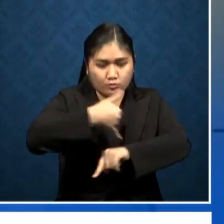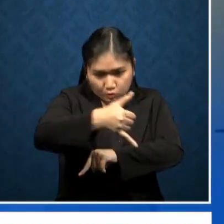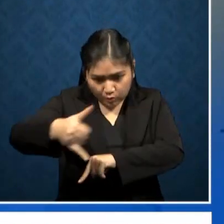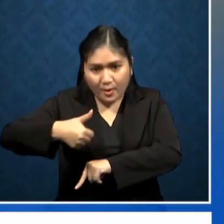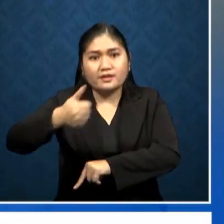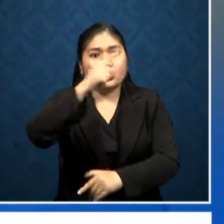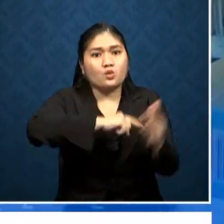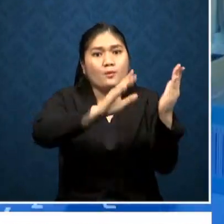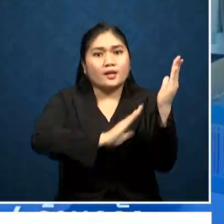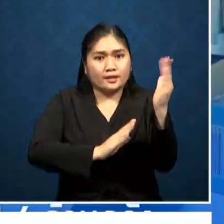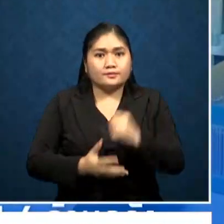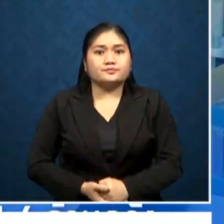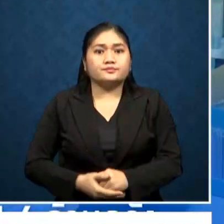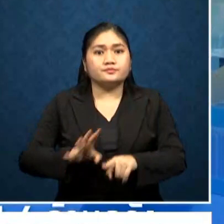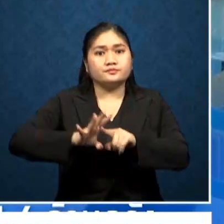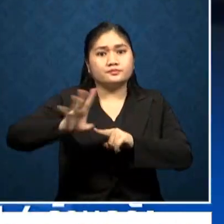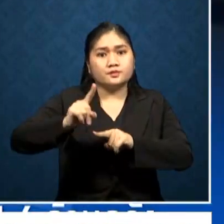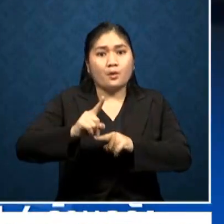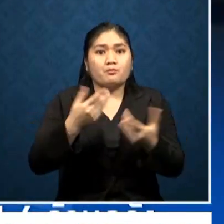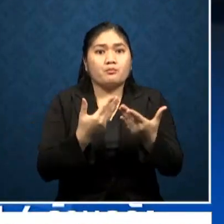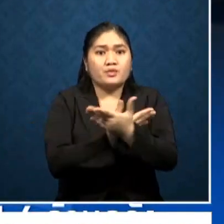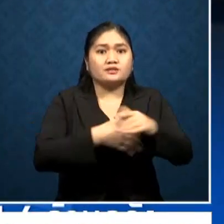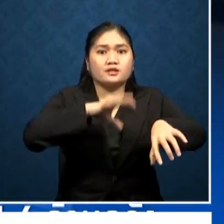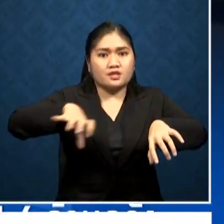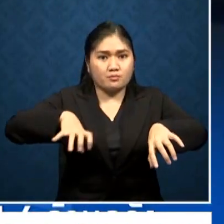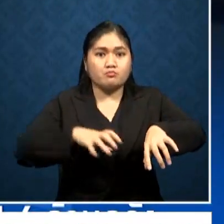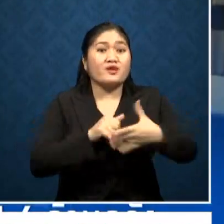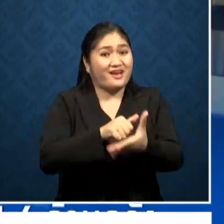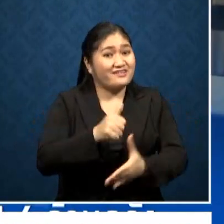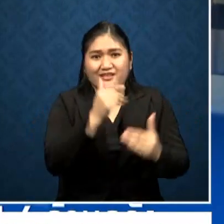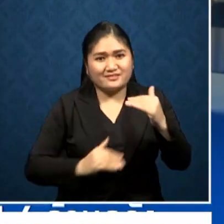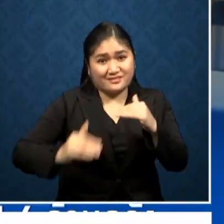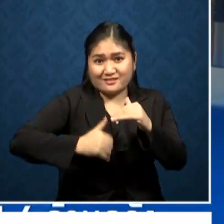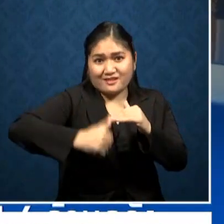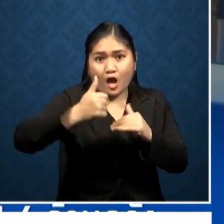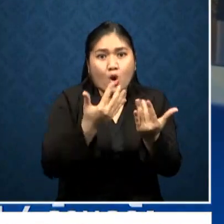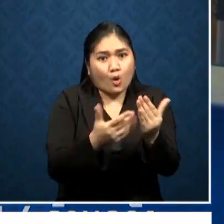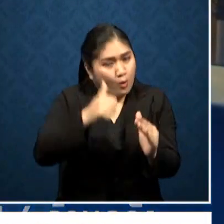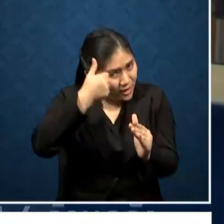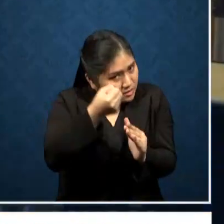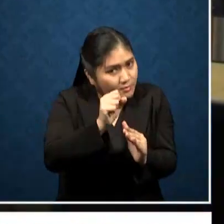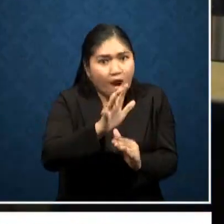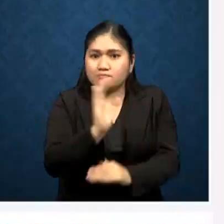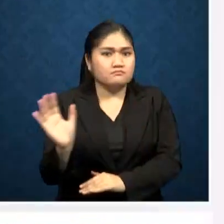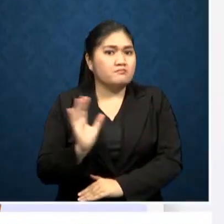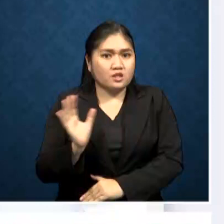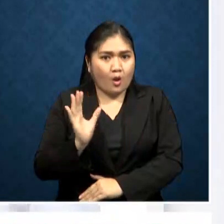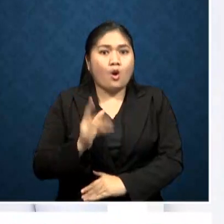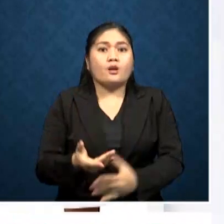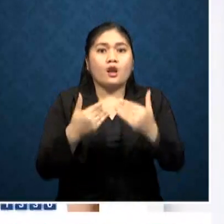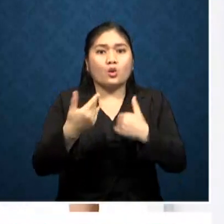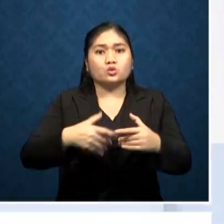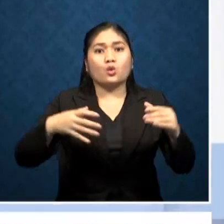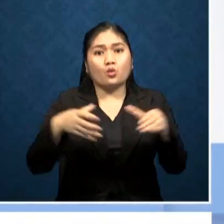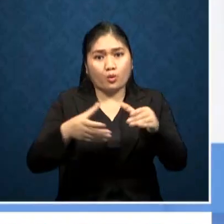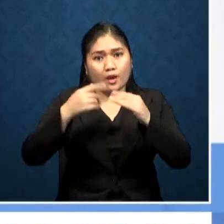ประเทศ4. เปลี่ยหนวยบริการได้สทธนที ไม่ตองรอ 15 วันนอกจากนั้น คณะกรมกหล